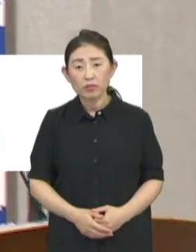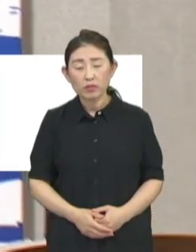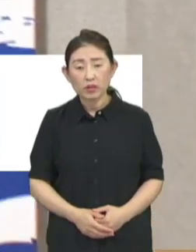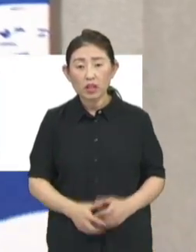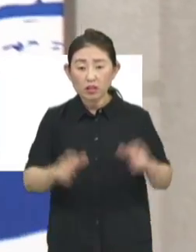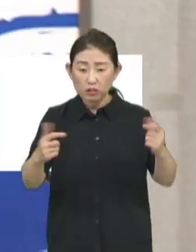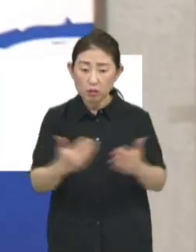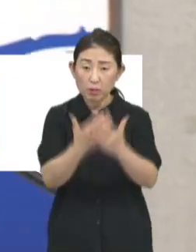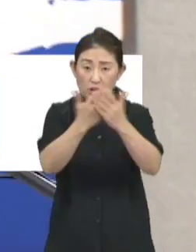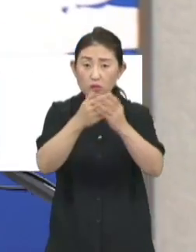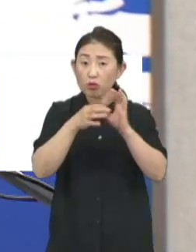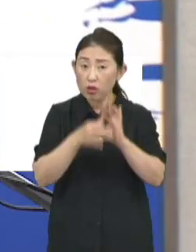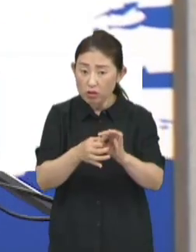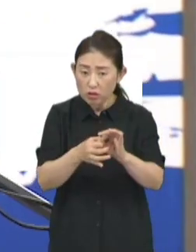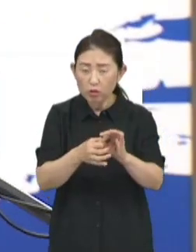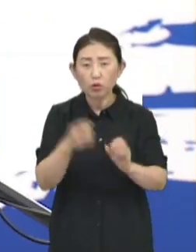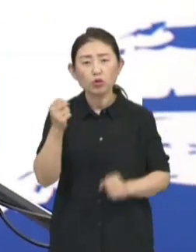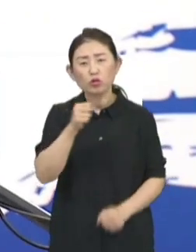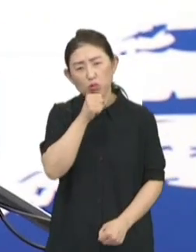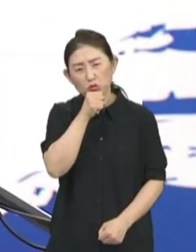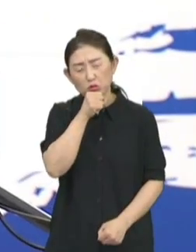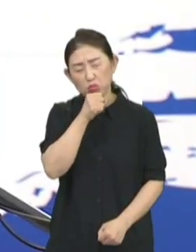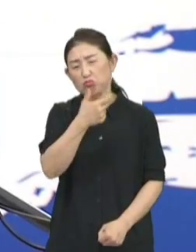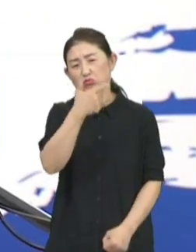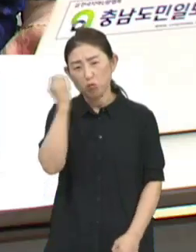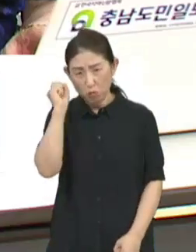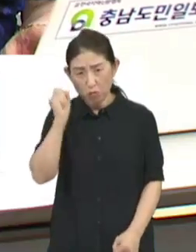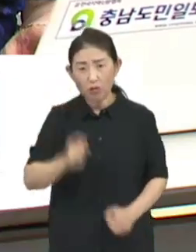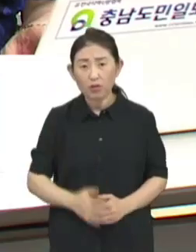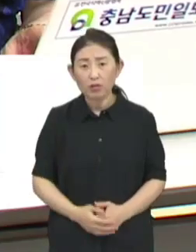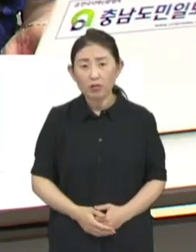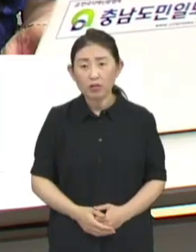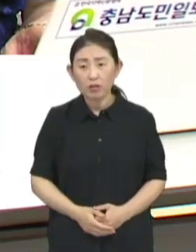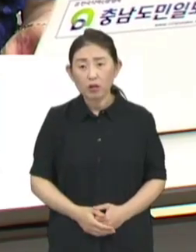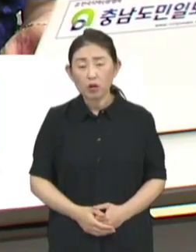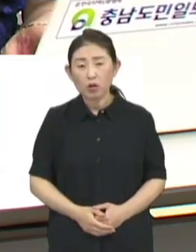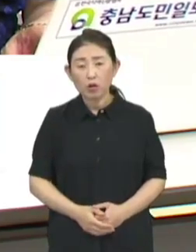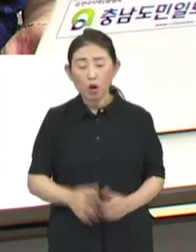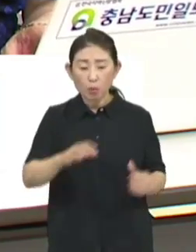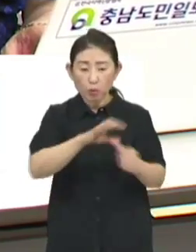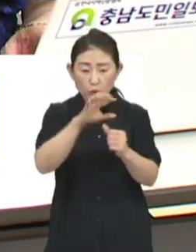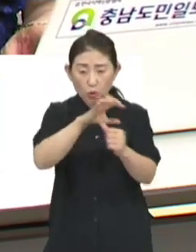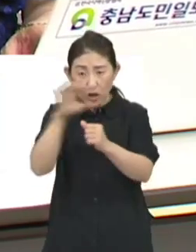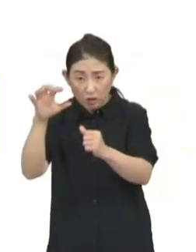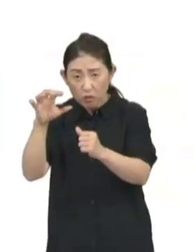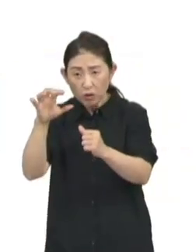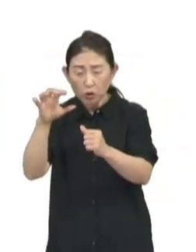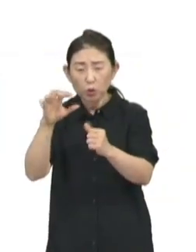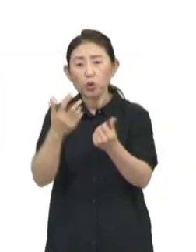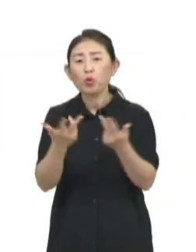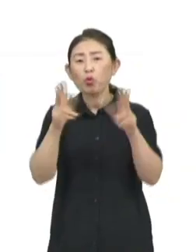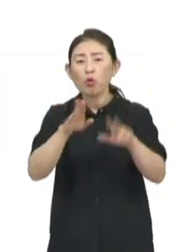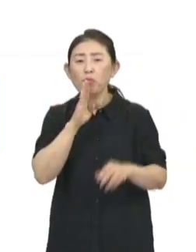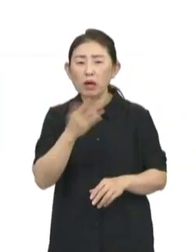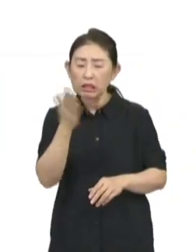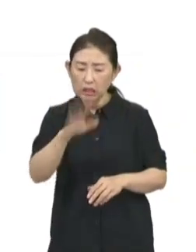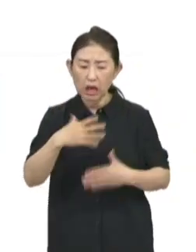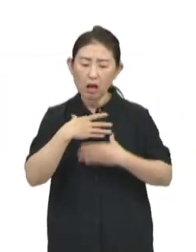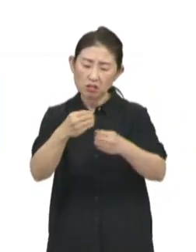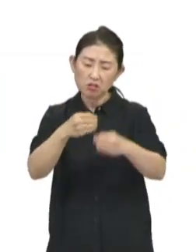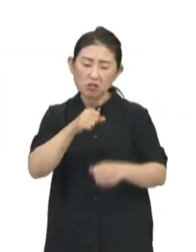지역균형 발전 점수에서 터 좋은 평가가 이루어지지 않았고 보존과 활용이라는 생태공원 이에도 안정성